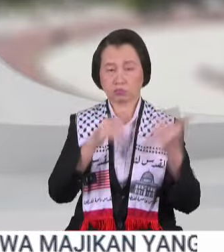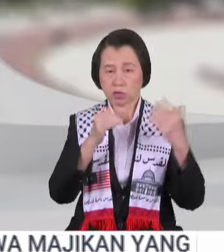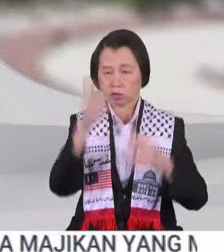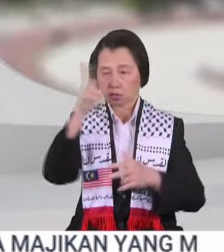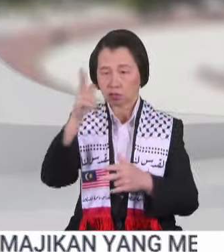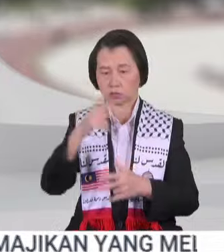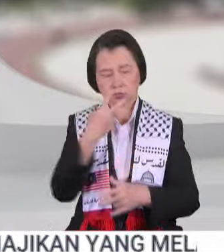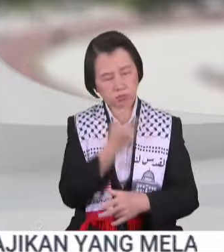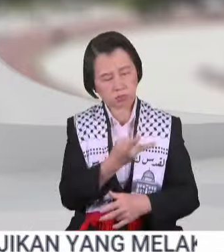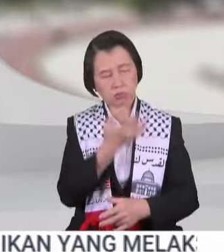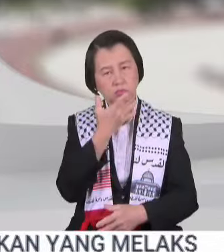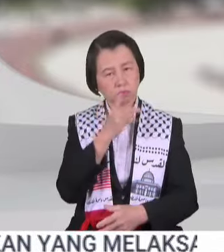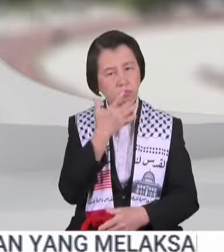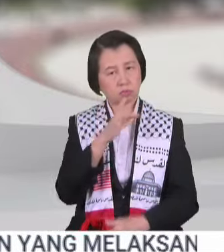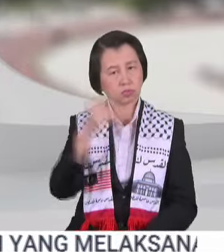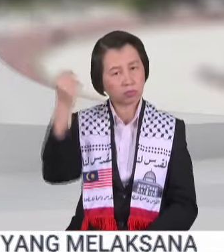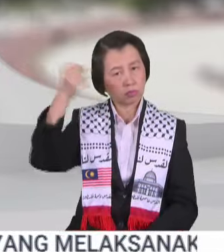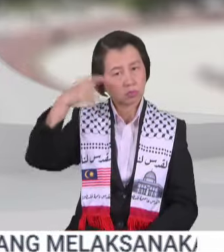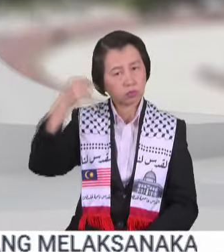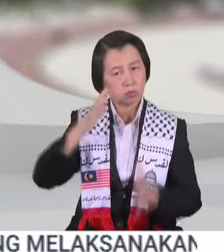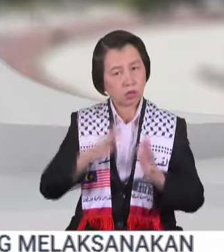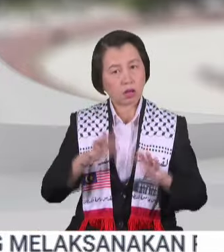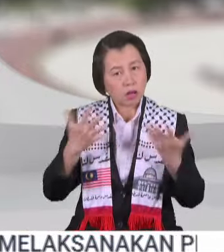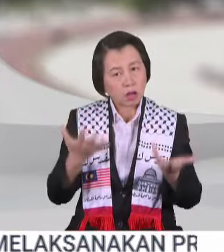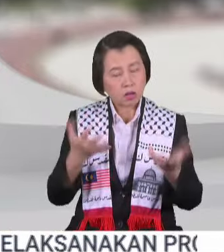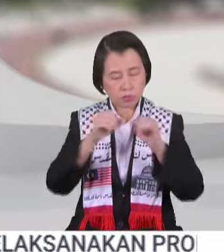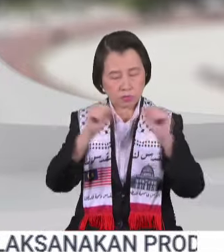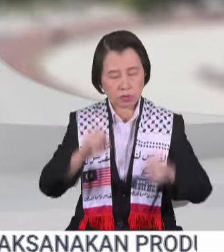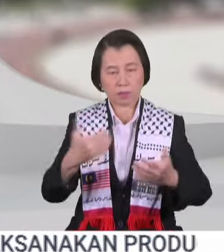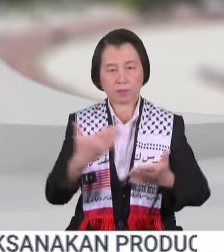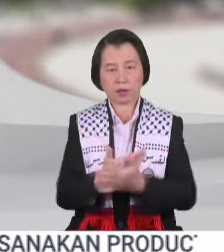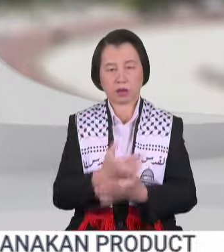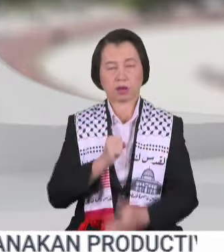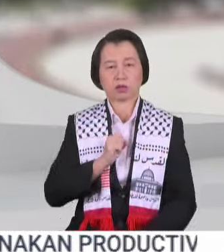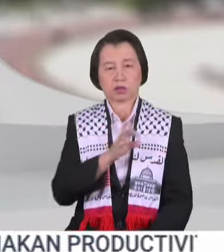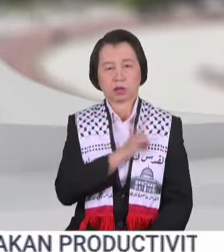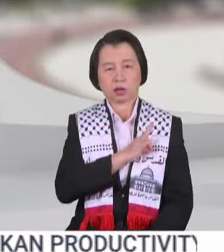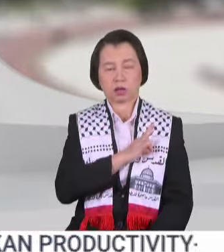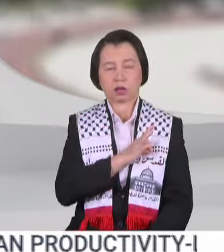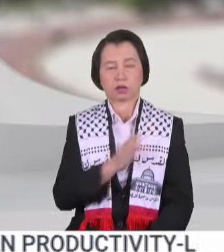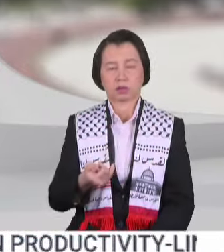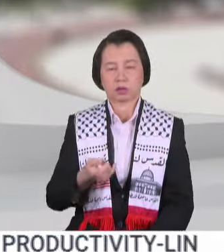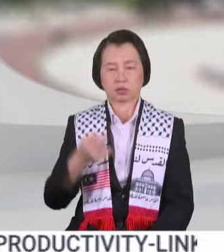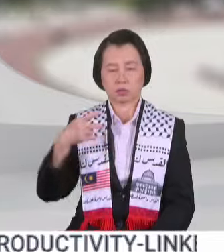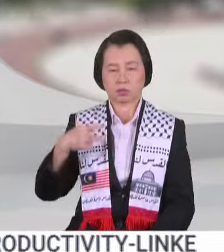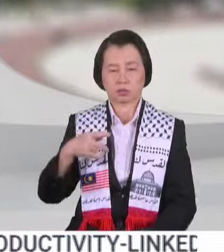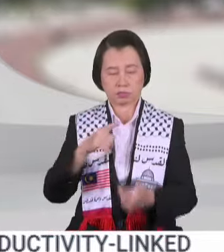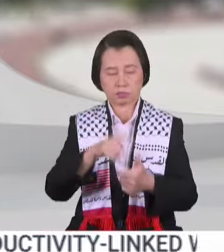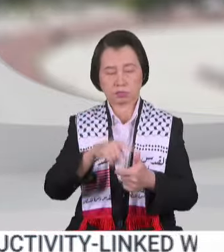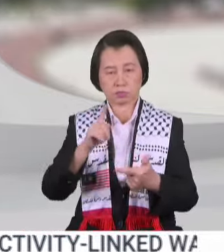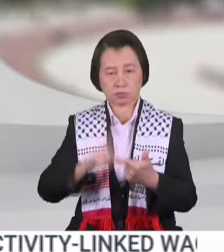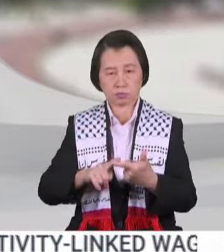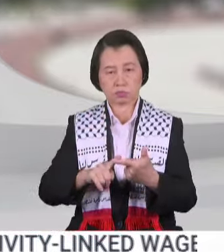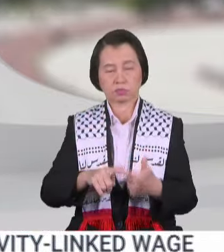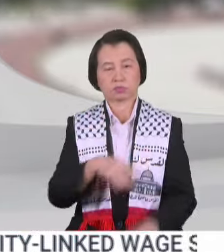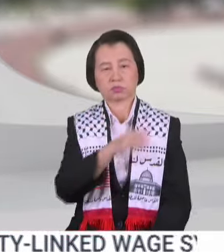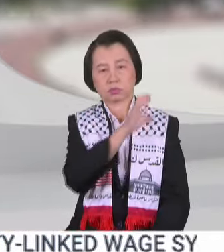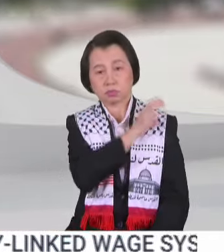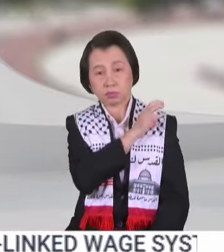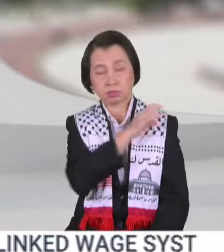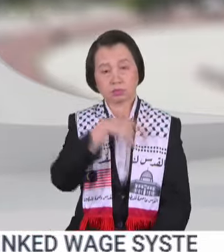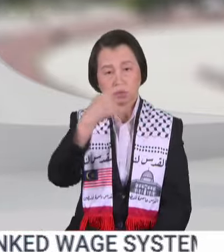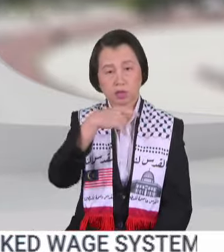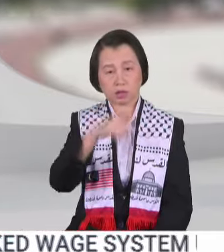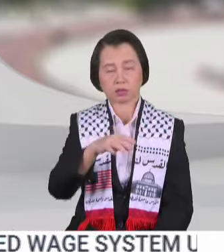kira nasib pesara dalam memperkenalkan sistem saraan baharu penjawat awam. Presiden Pejasma Malaysia, Dato' Dr. Aziz Muda